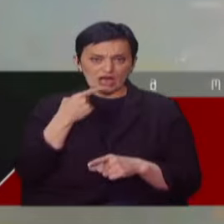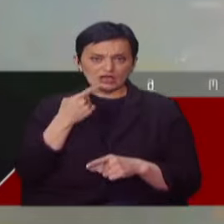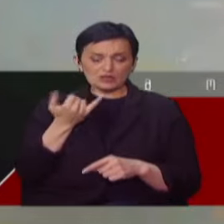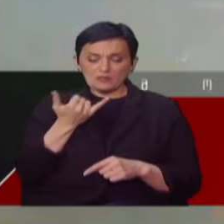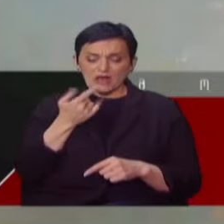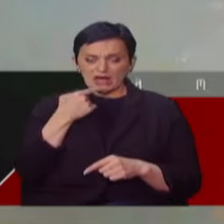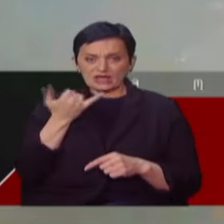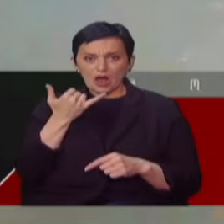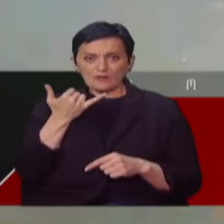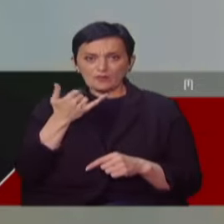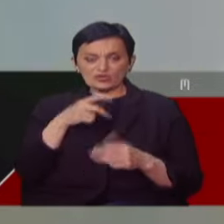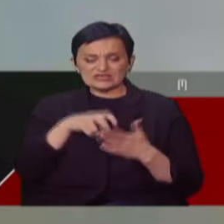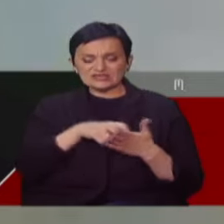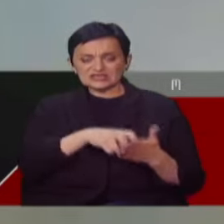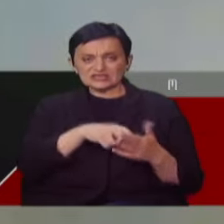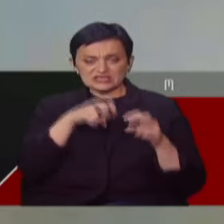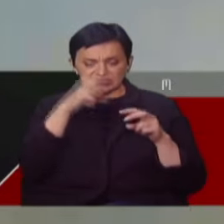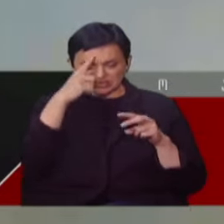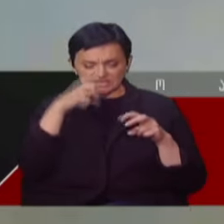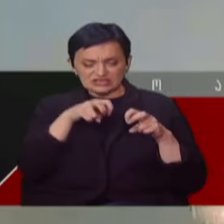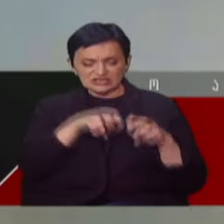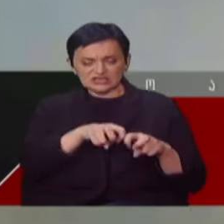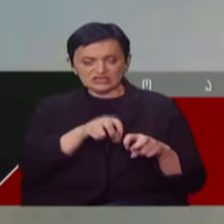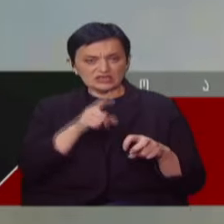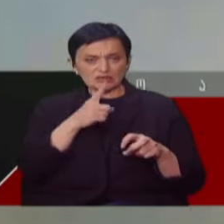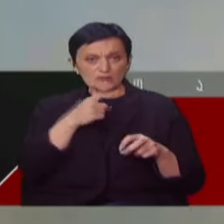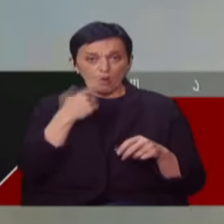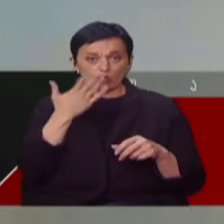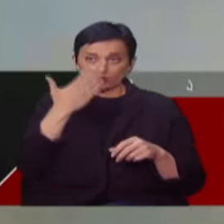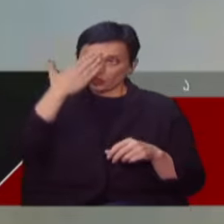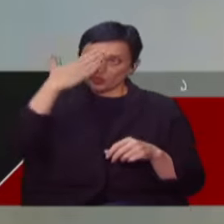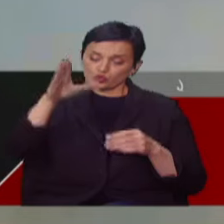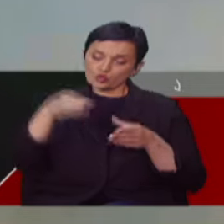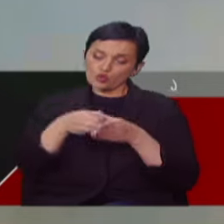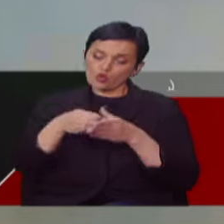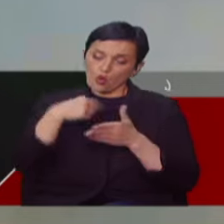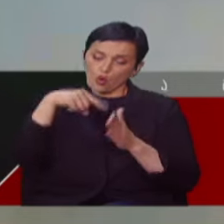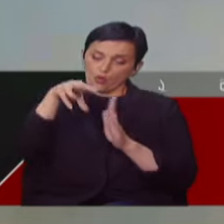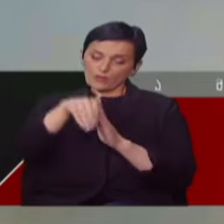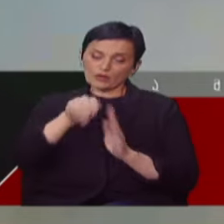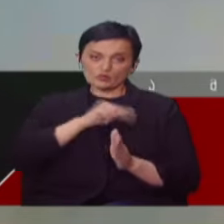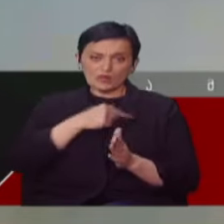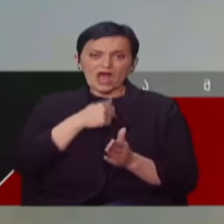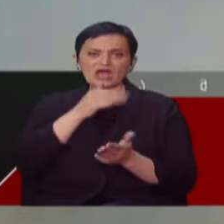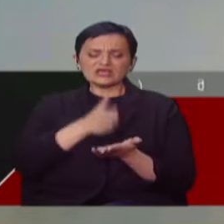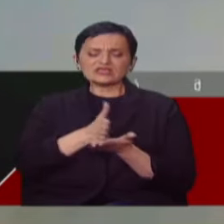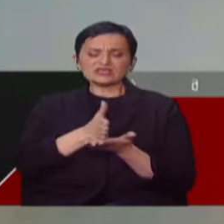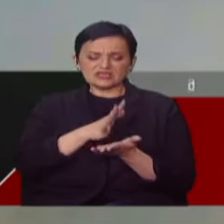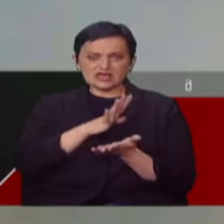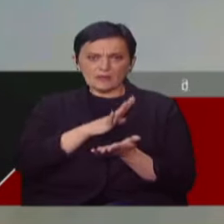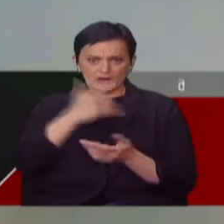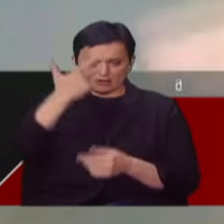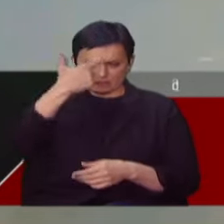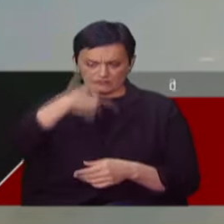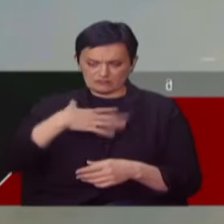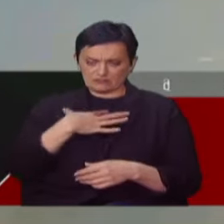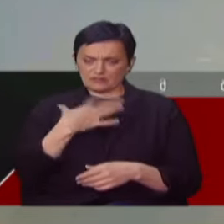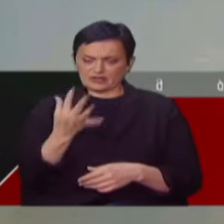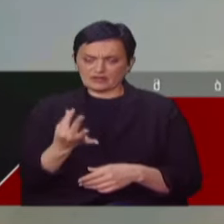რაღაც სტიგმატიზაციაზე ლაბ. Რატო არის სტიგმატიზაციაზე ლაბ? უცხოურ კომპანიაში თუ მუშაობ მე და მე წლების განმავლობაში ვიყავი დაქირავებული,